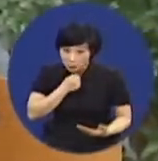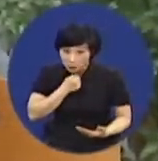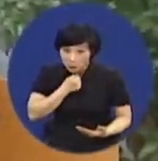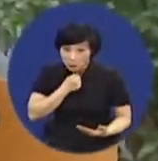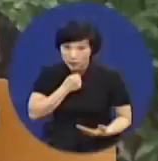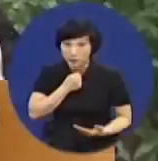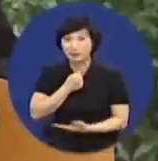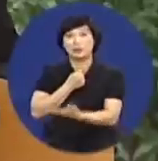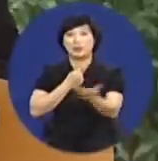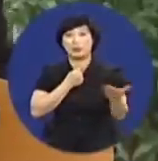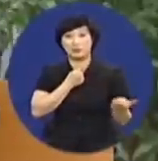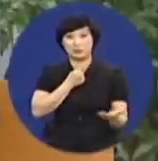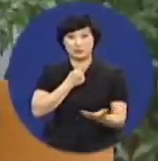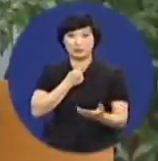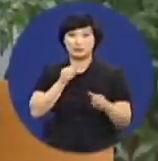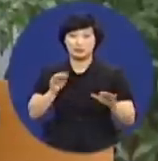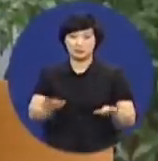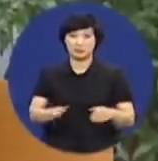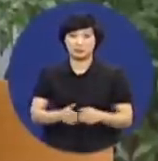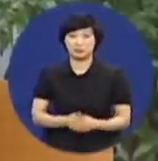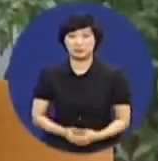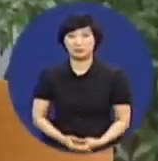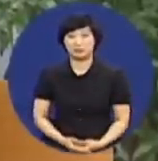愛されたいのか？